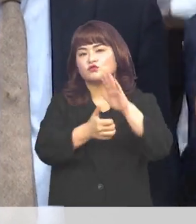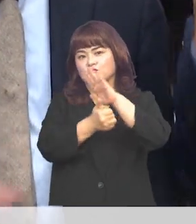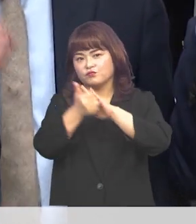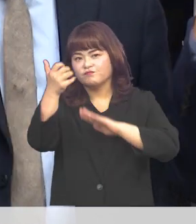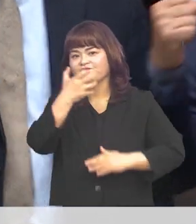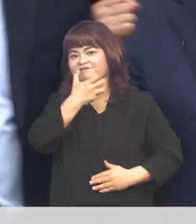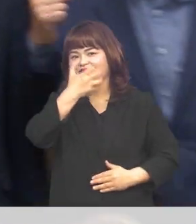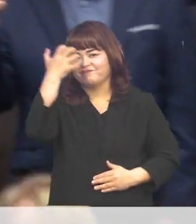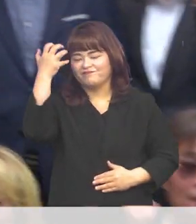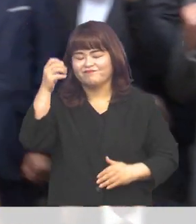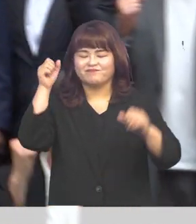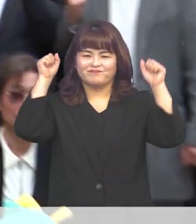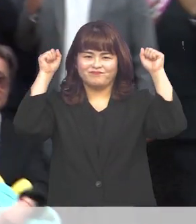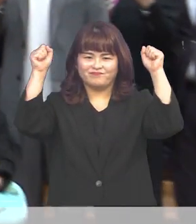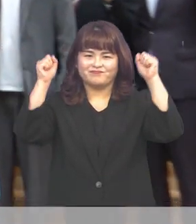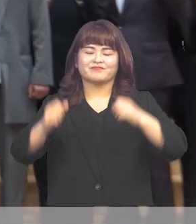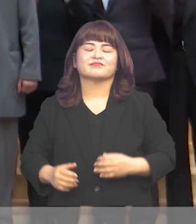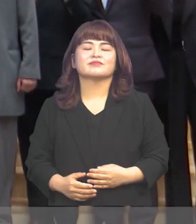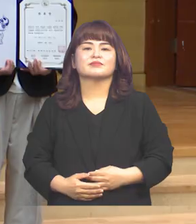꿈꾸다.